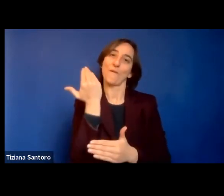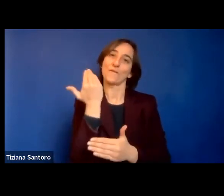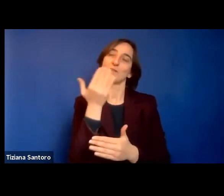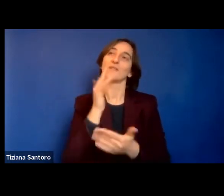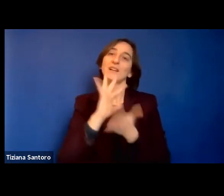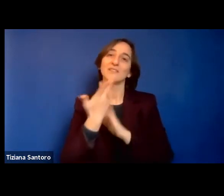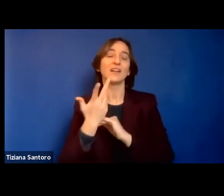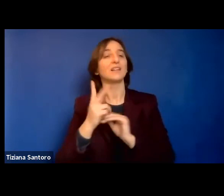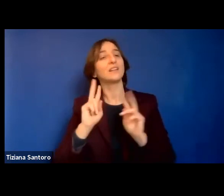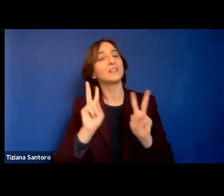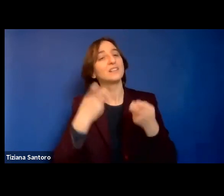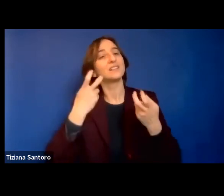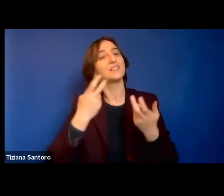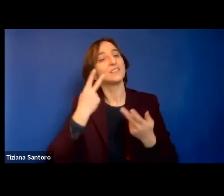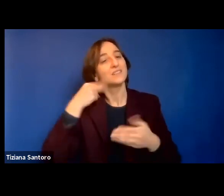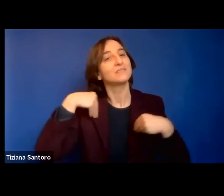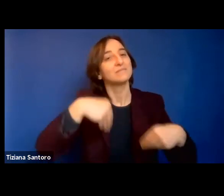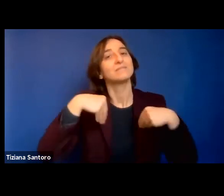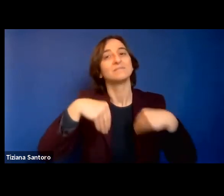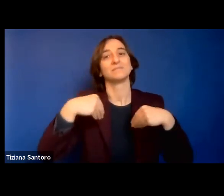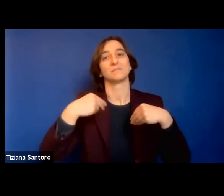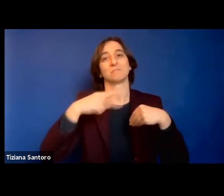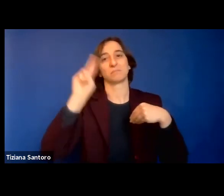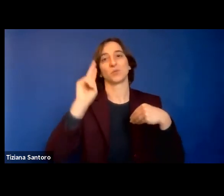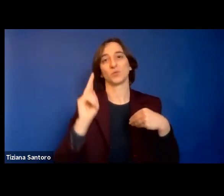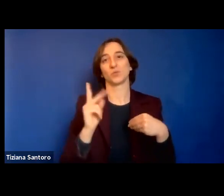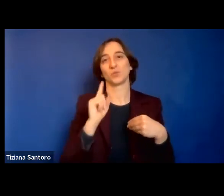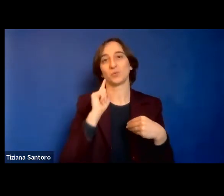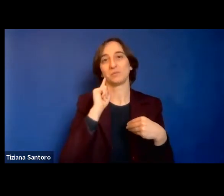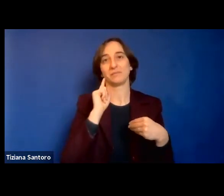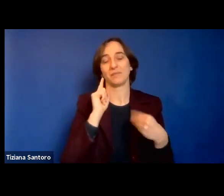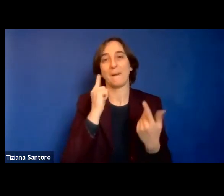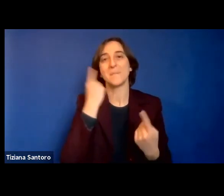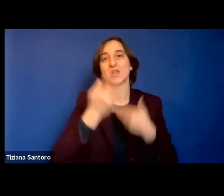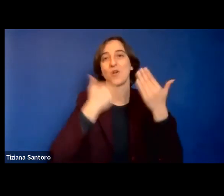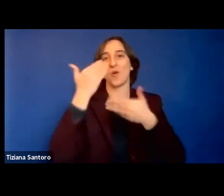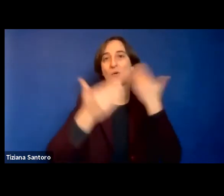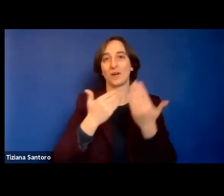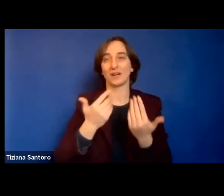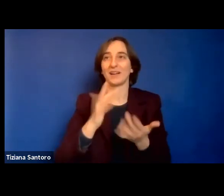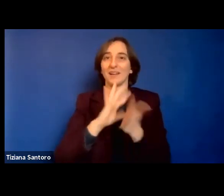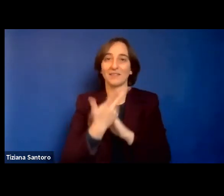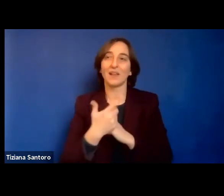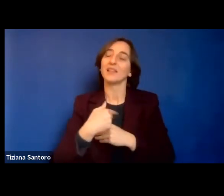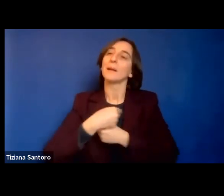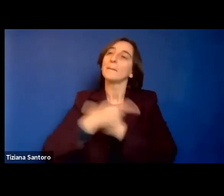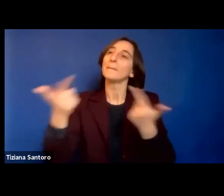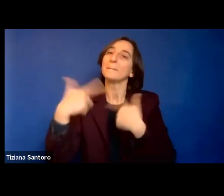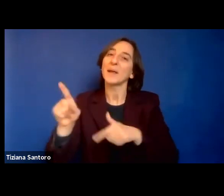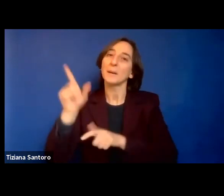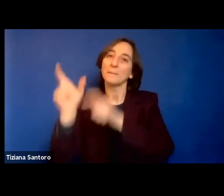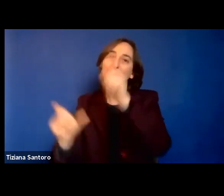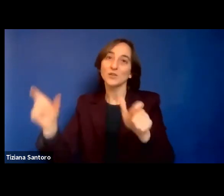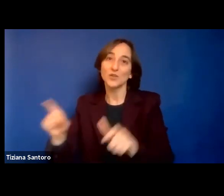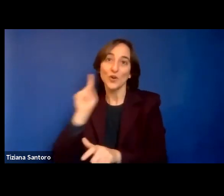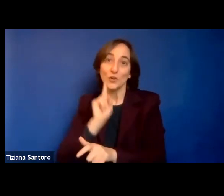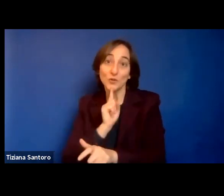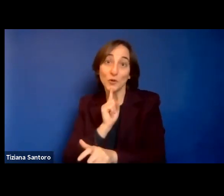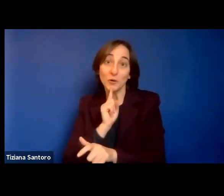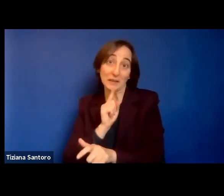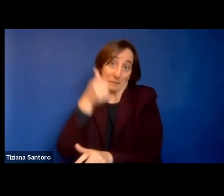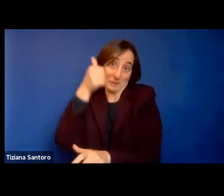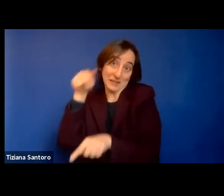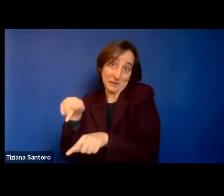e in questo rispondere alle esigenze delle persone sorde in primis, ma non da sole, ecco, perché migliorerà magari anche per le